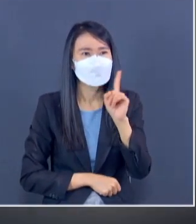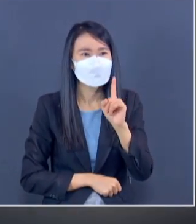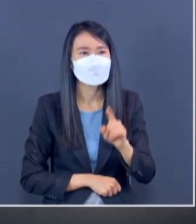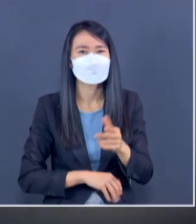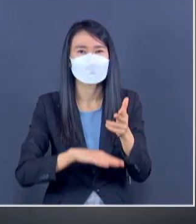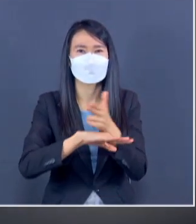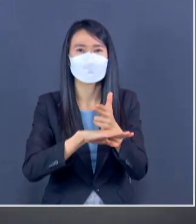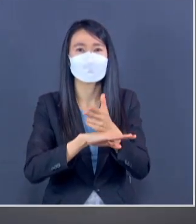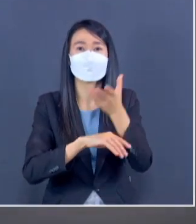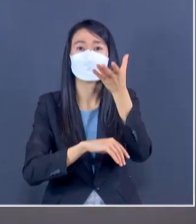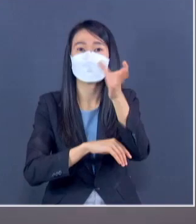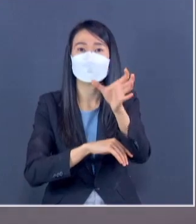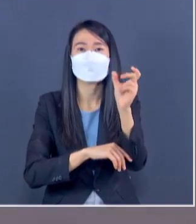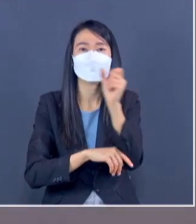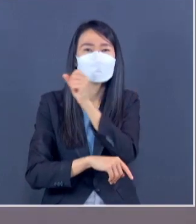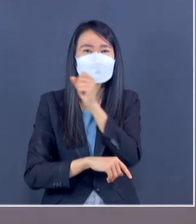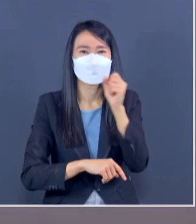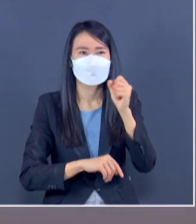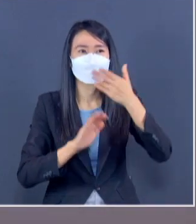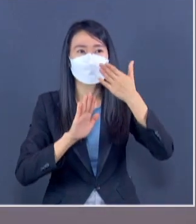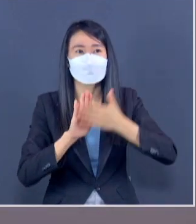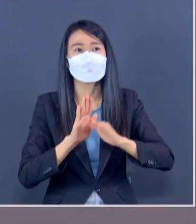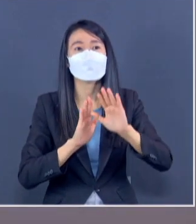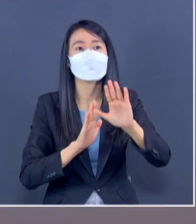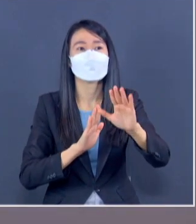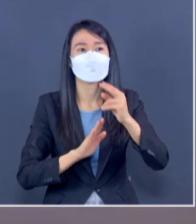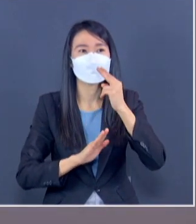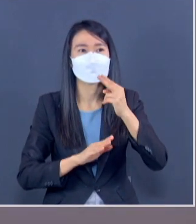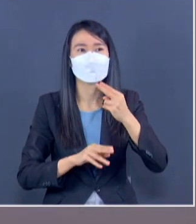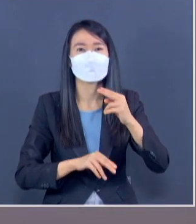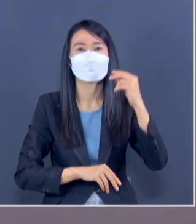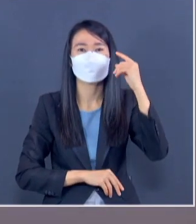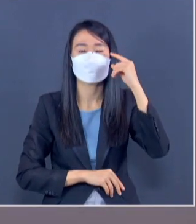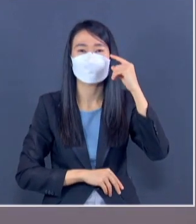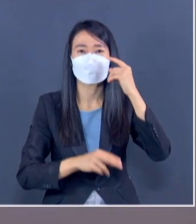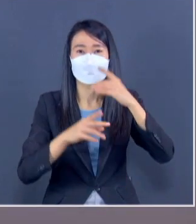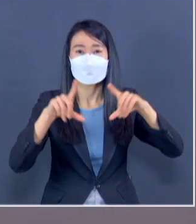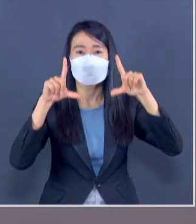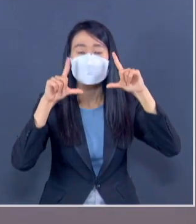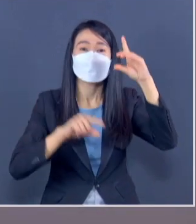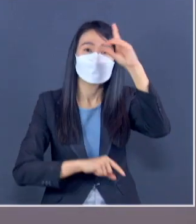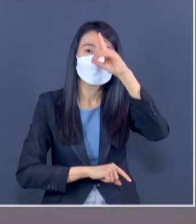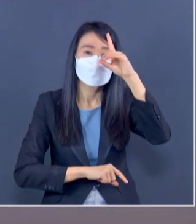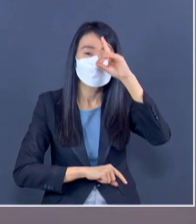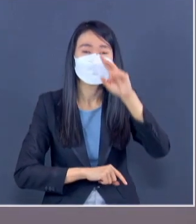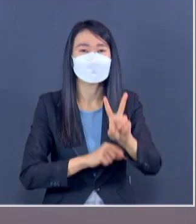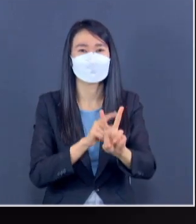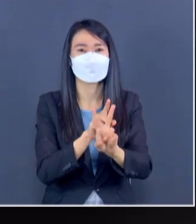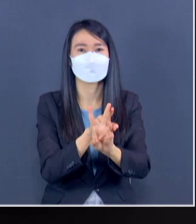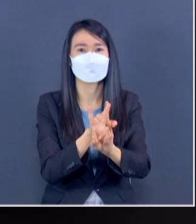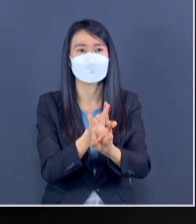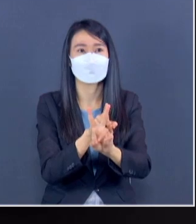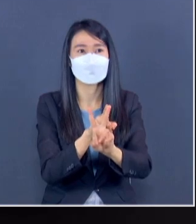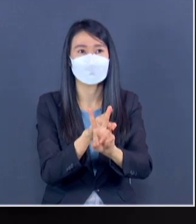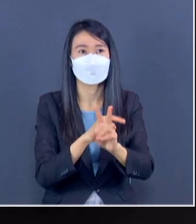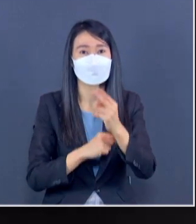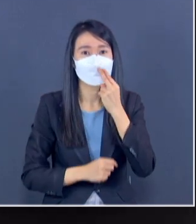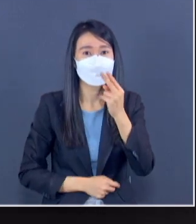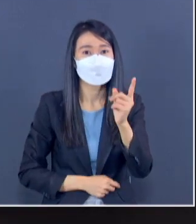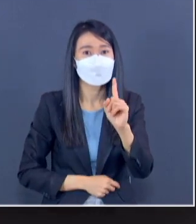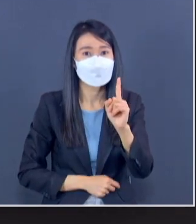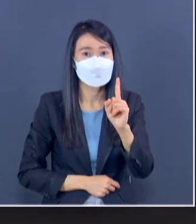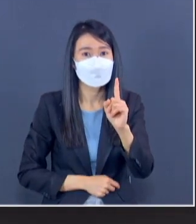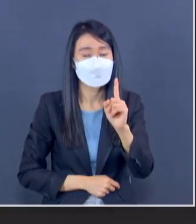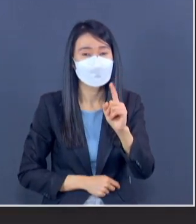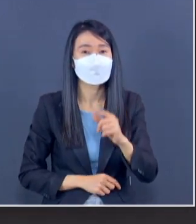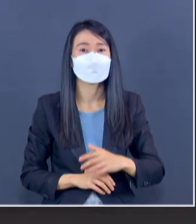คลิปพร้อมเพลงแบ็คกราวด์พื้นหลังเป็นเพลงของเทเลอร์ถึง2ครั้งส่วนคนที่2นะคะคือคนที่ถูกจับตามองมาก